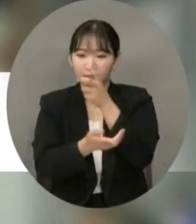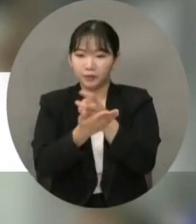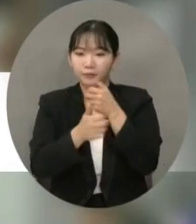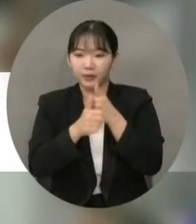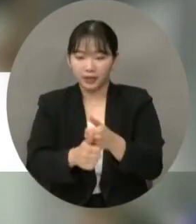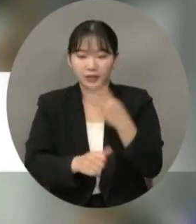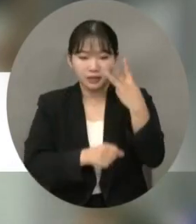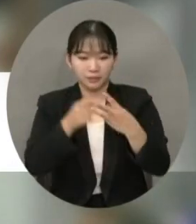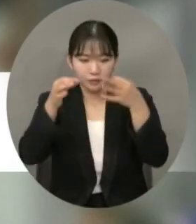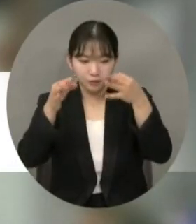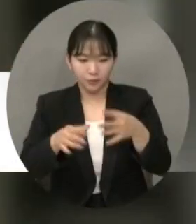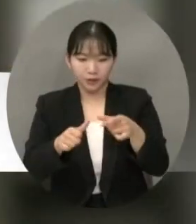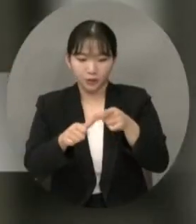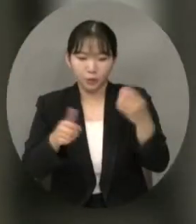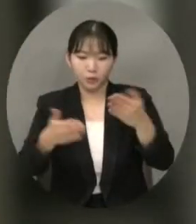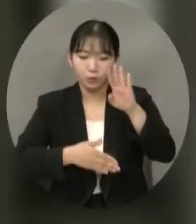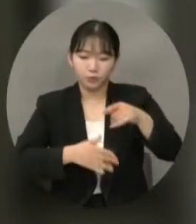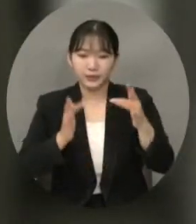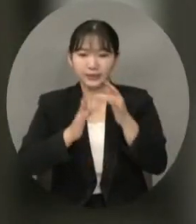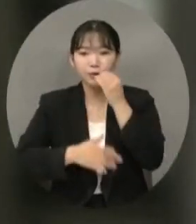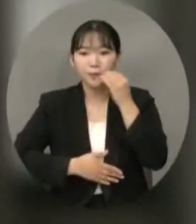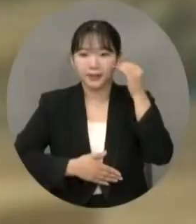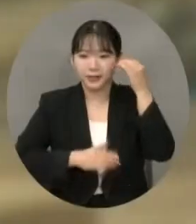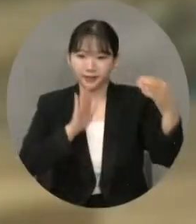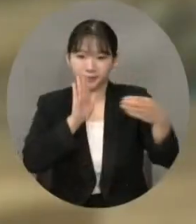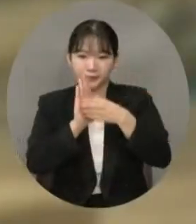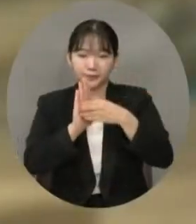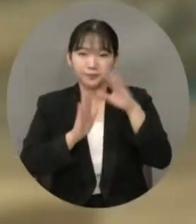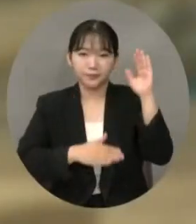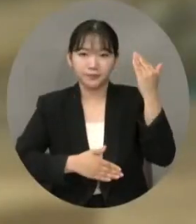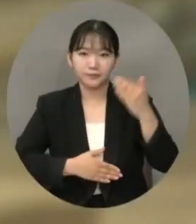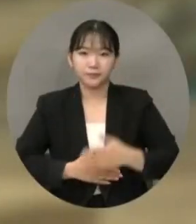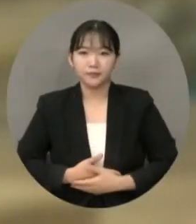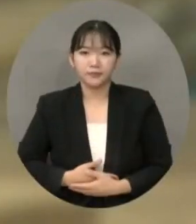오는 3년간 고용노동부 누리집에 개시됩니다